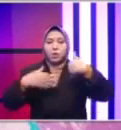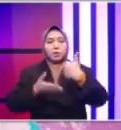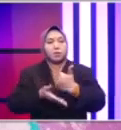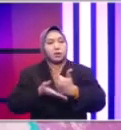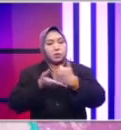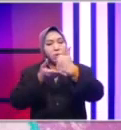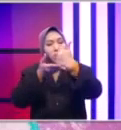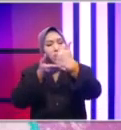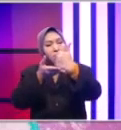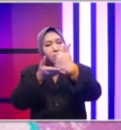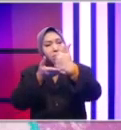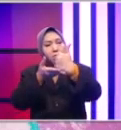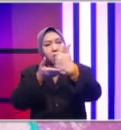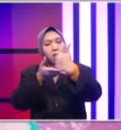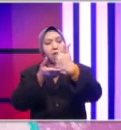Yin